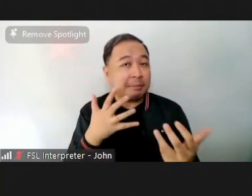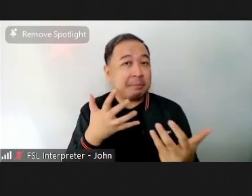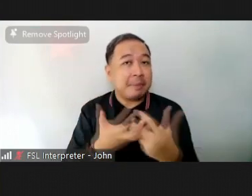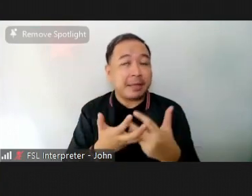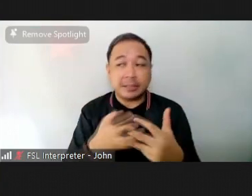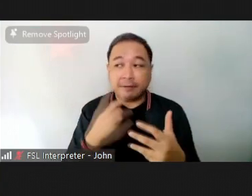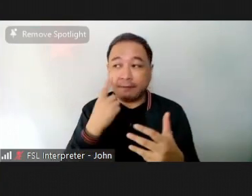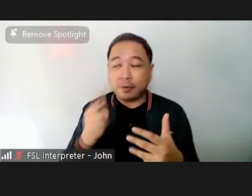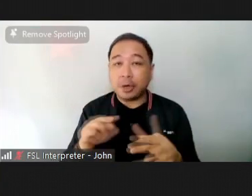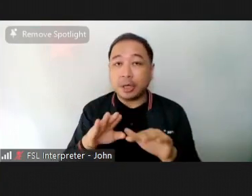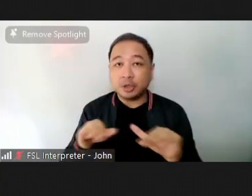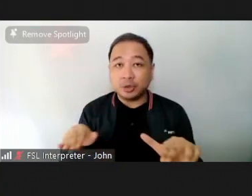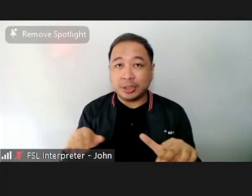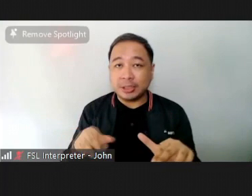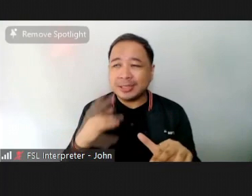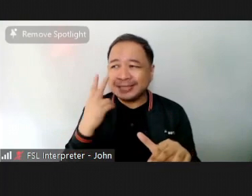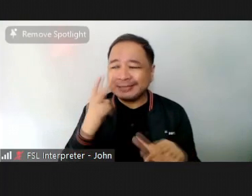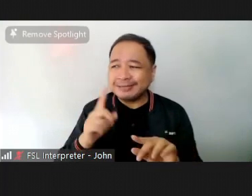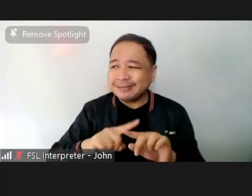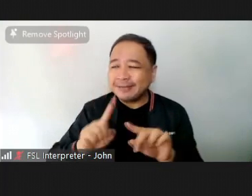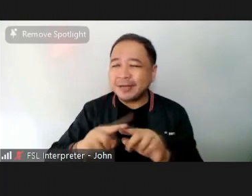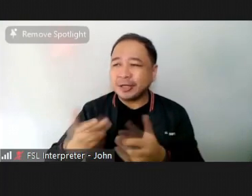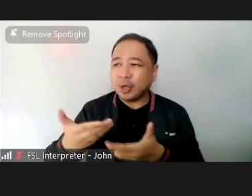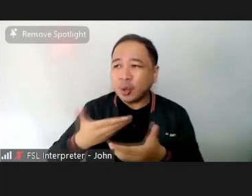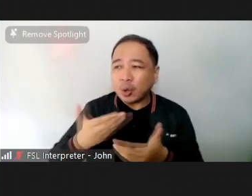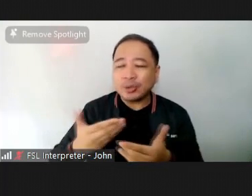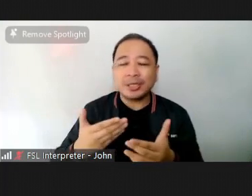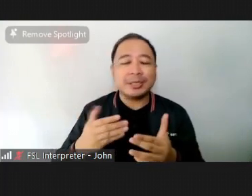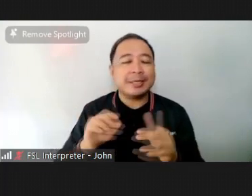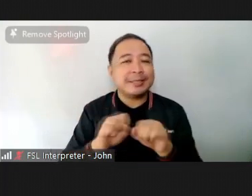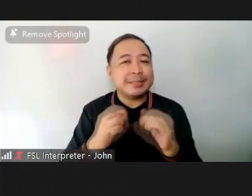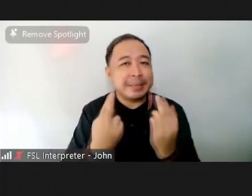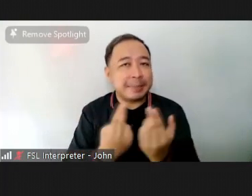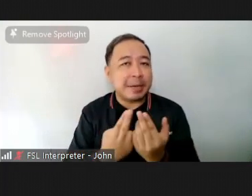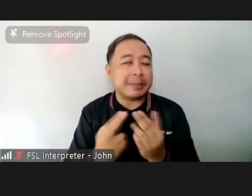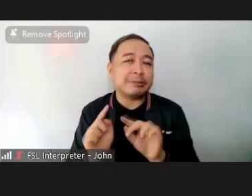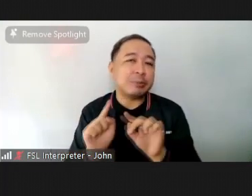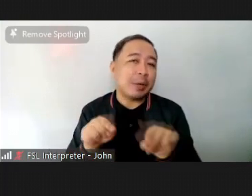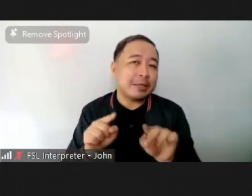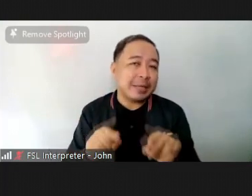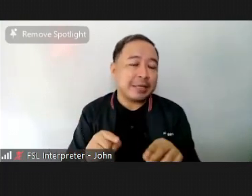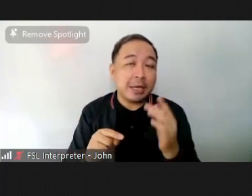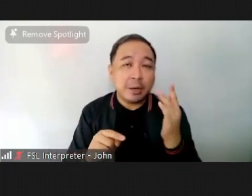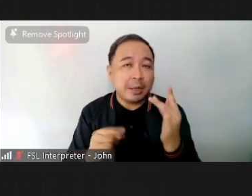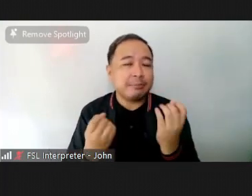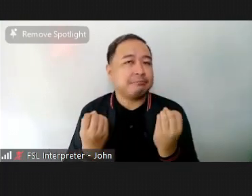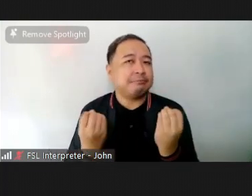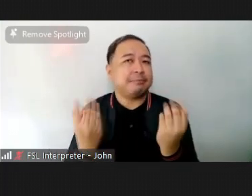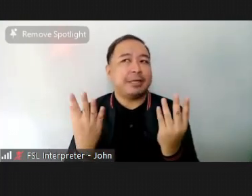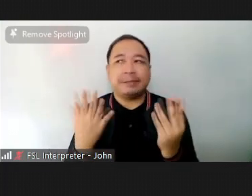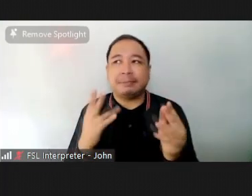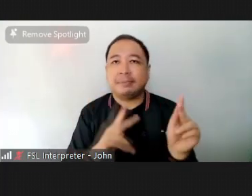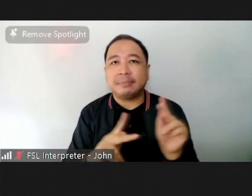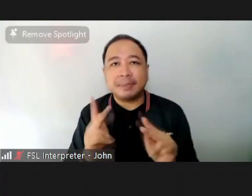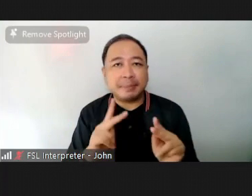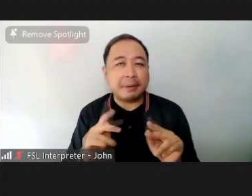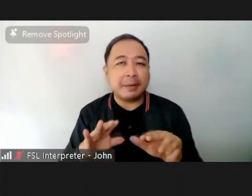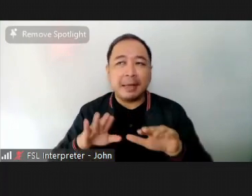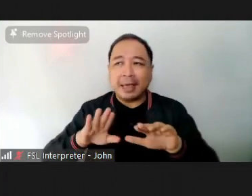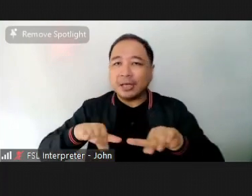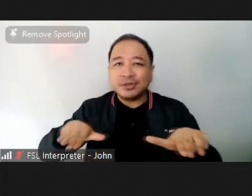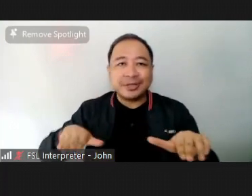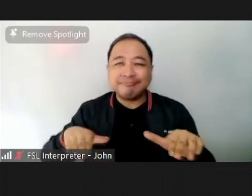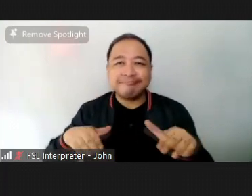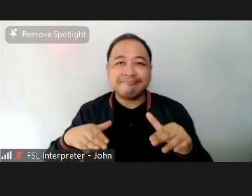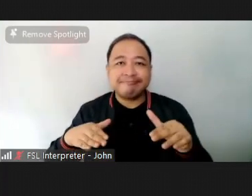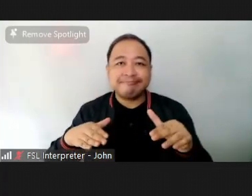natin, no, yung mga iba't ibang mga consultation, sessions, and seminars na na-attendan natin, kasi maraming mga tao at bata na hindi masyadong